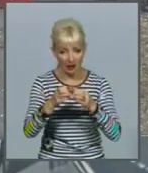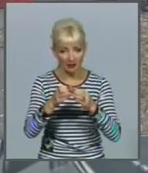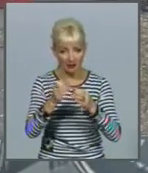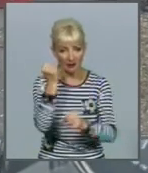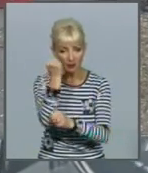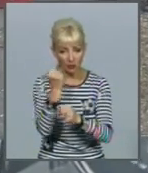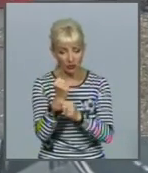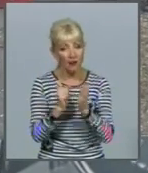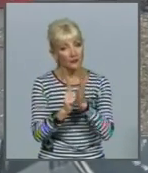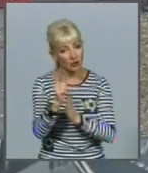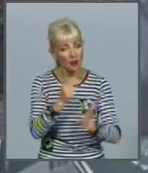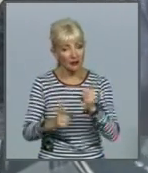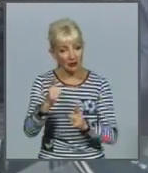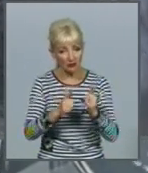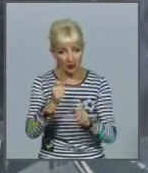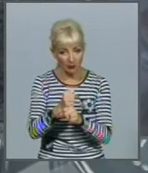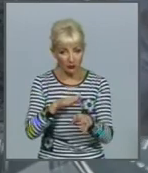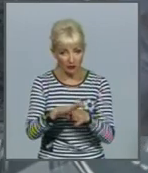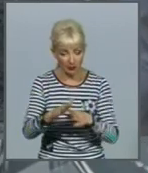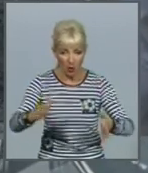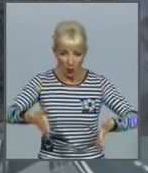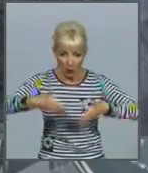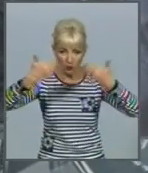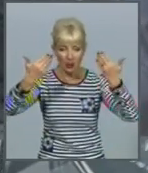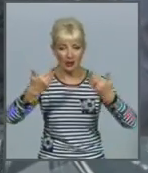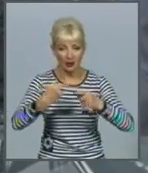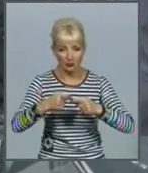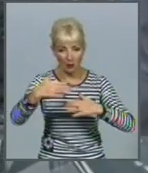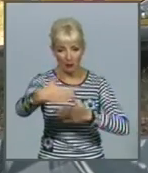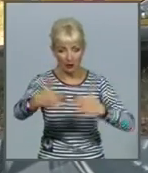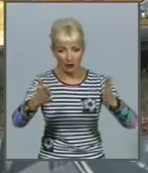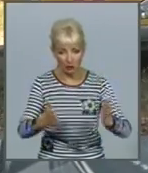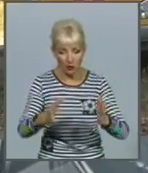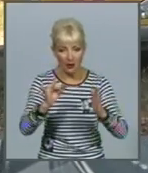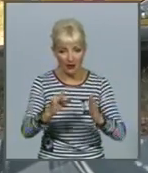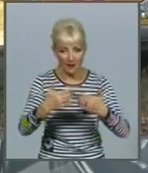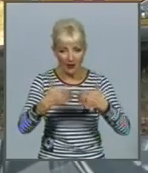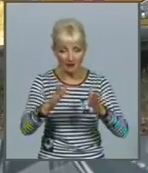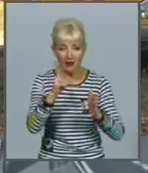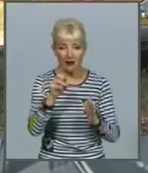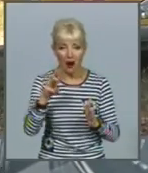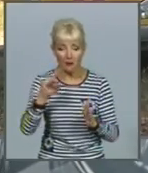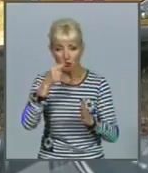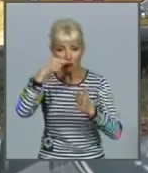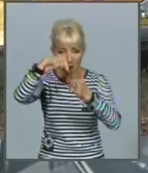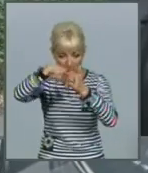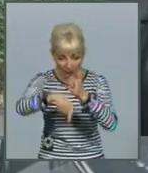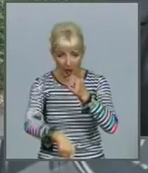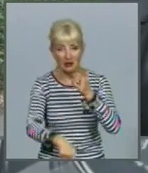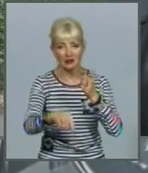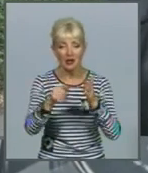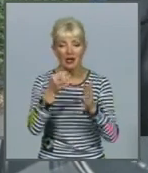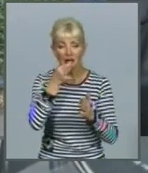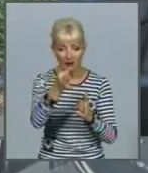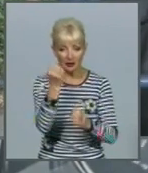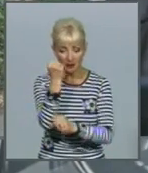підготовчих робіт. Демонтували плиту перекриття, відкрили камеру, щоб дістатись до пошкодженої ділянки, пояснюють комунальники. Ми